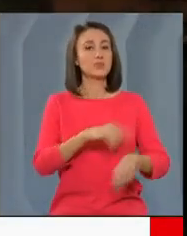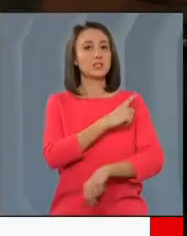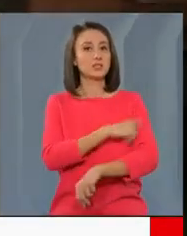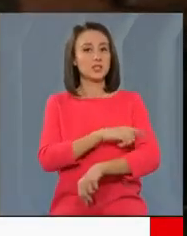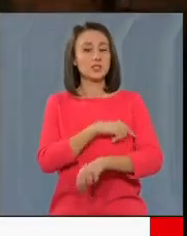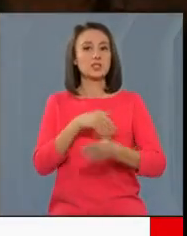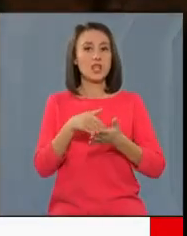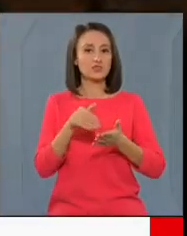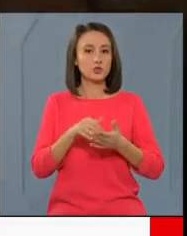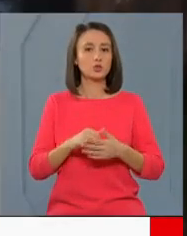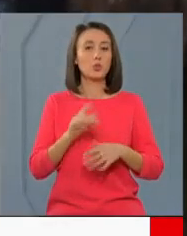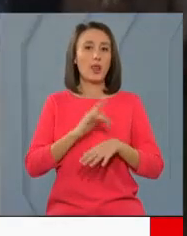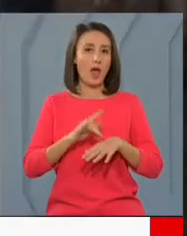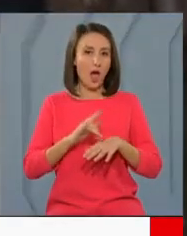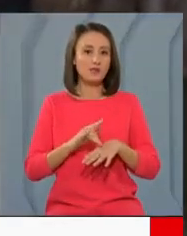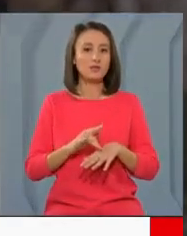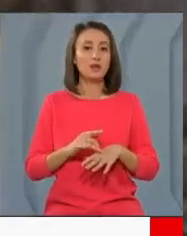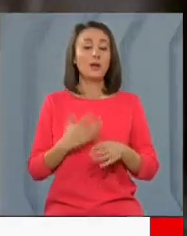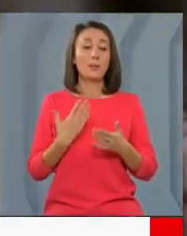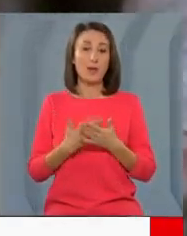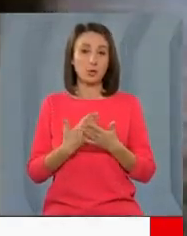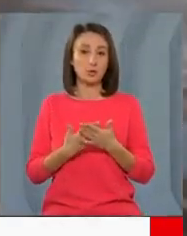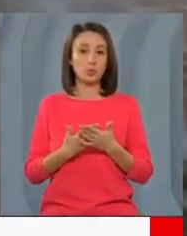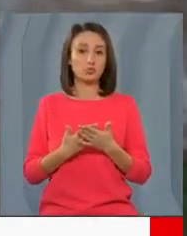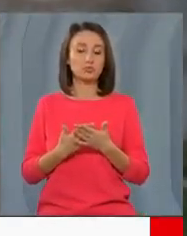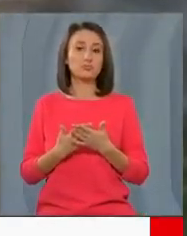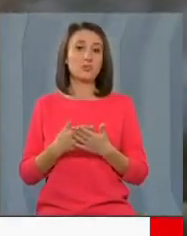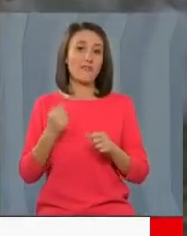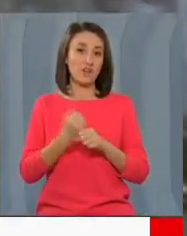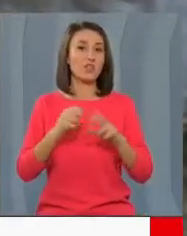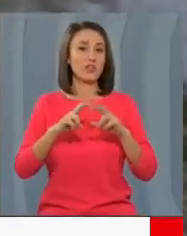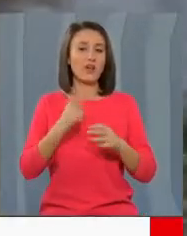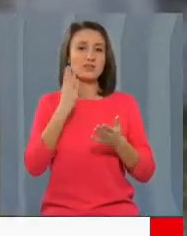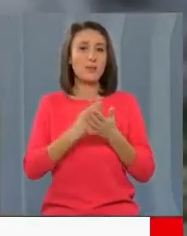Serviciul de Medicină Legală Sibiu pentru efectuarea necropsiei și stabilirea cauzei decesului.